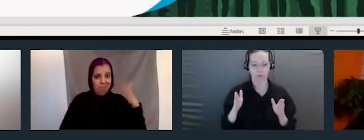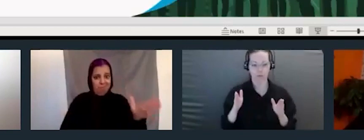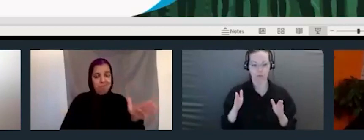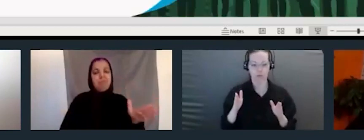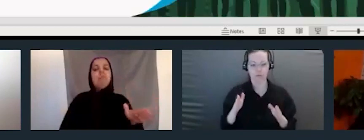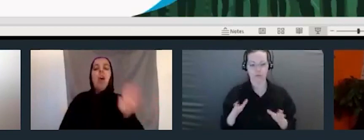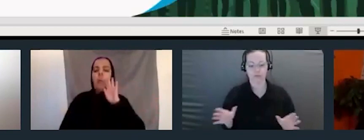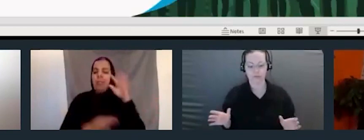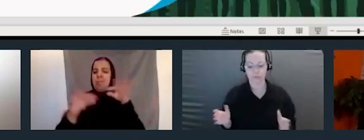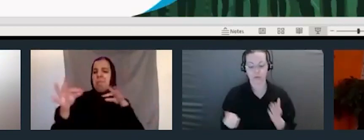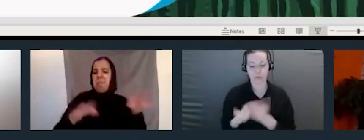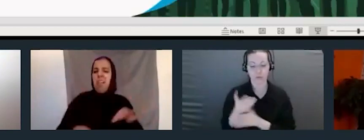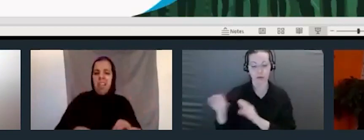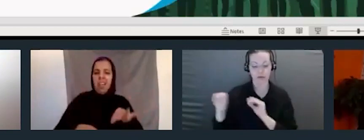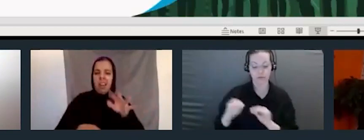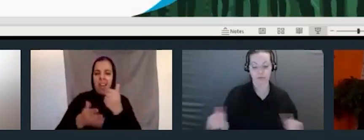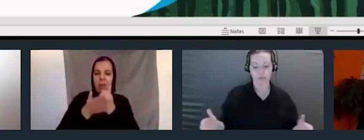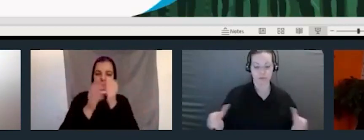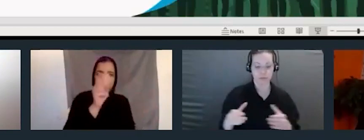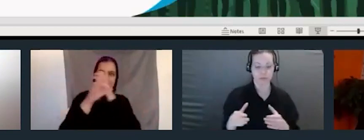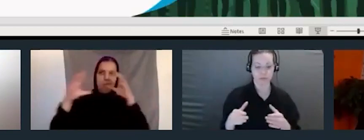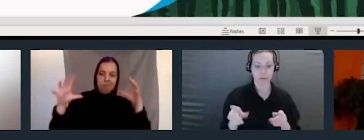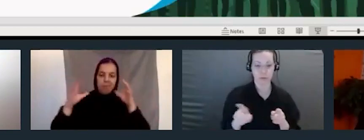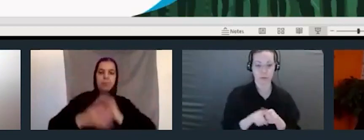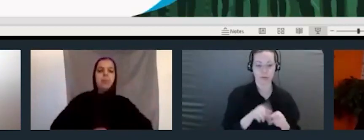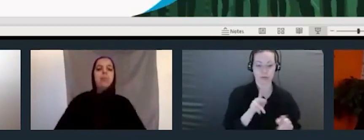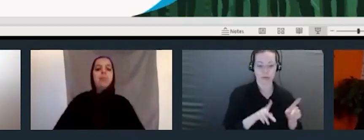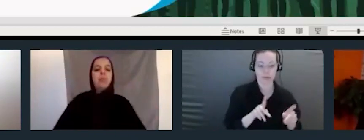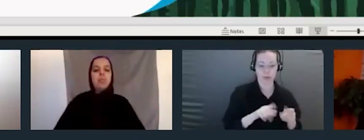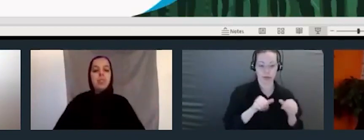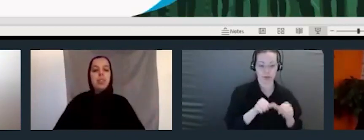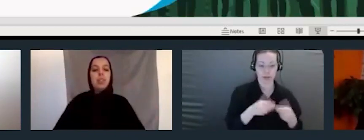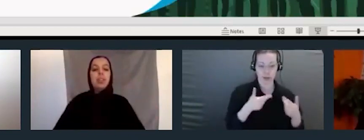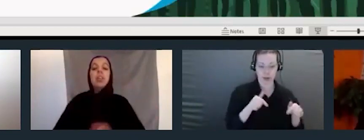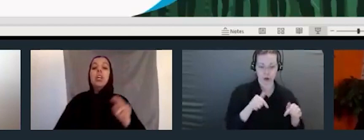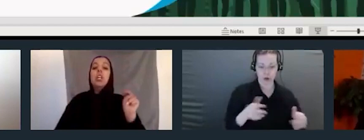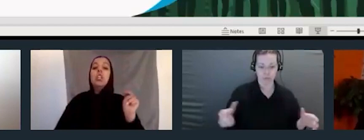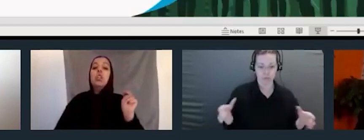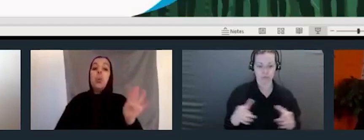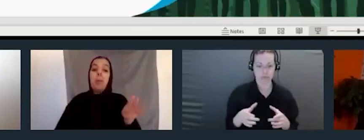Nouveau-Brunswick. La province de Nouveau-Brunswick, il y a 4